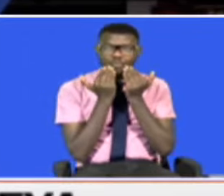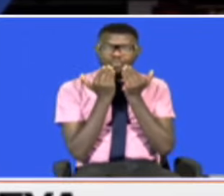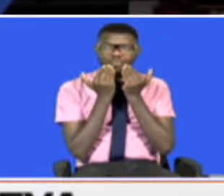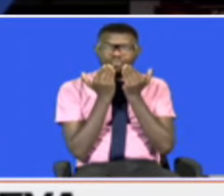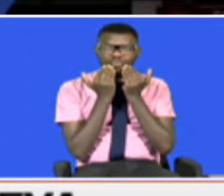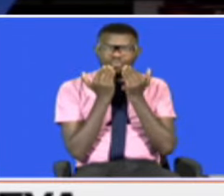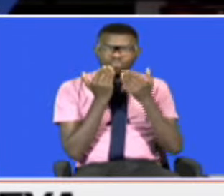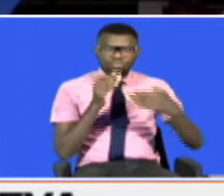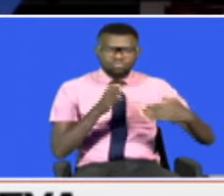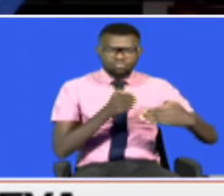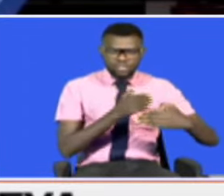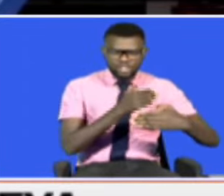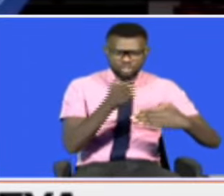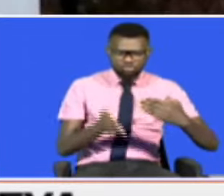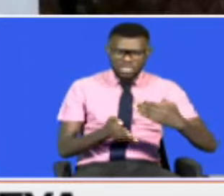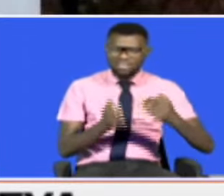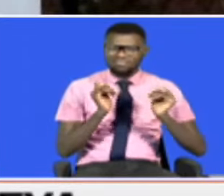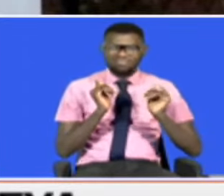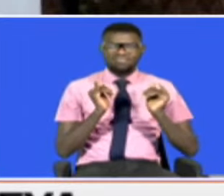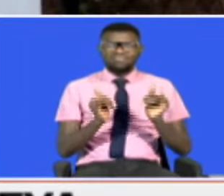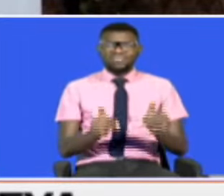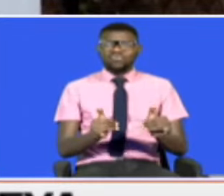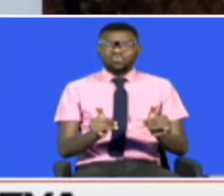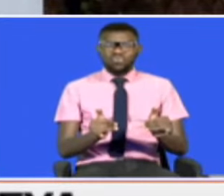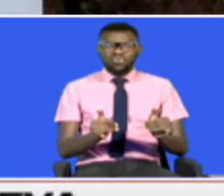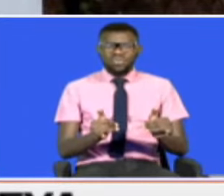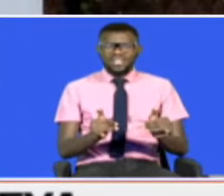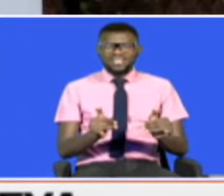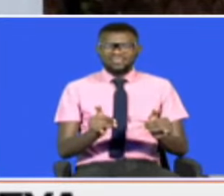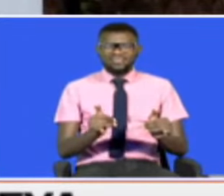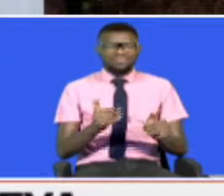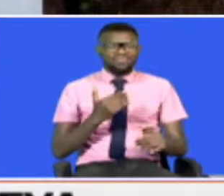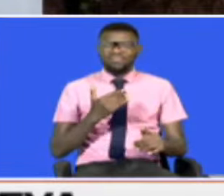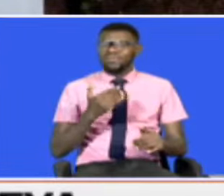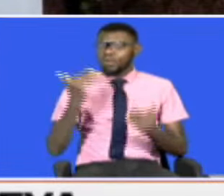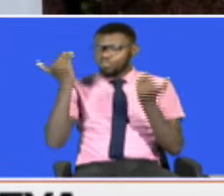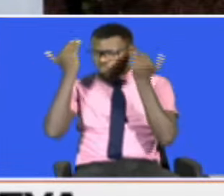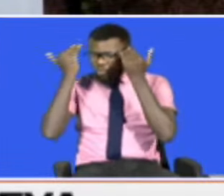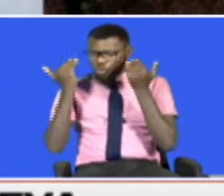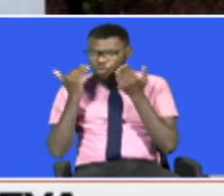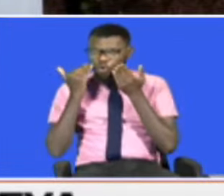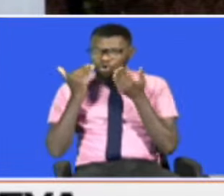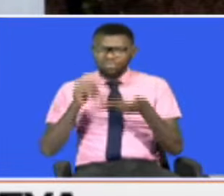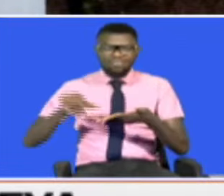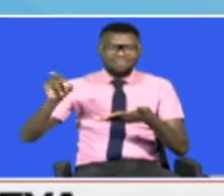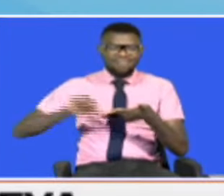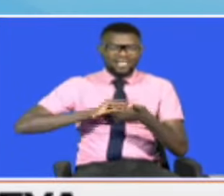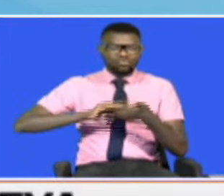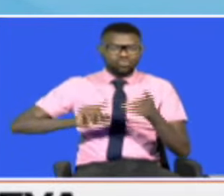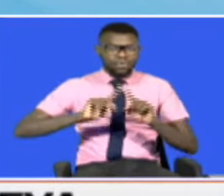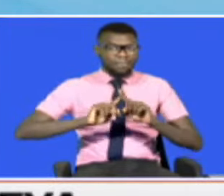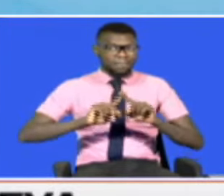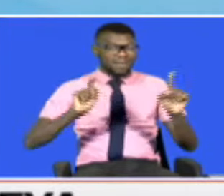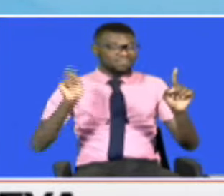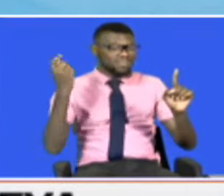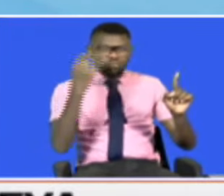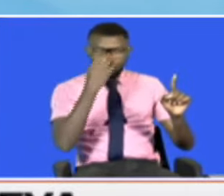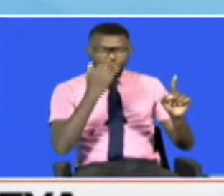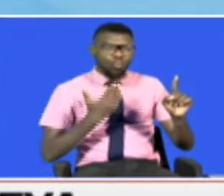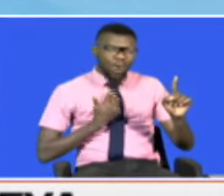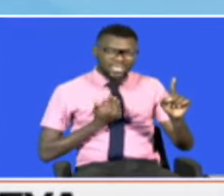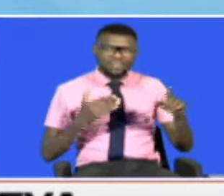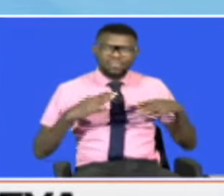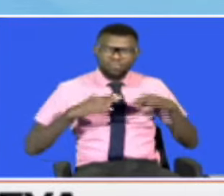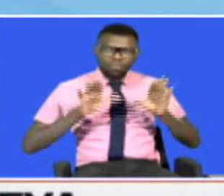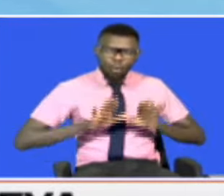mpya wa bima ya afya jamii SHIF ambayo serikali ya Rais Ruto ilitazamia kufanikisha mpango wa afya bora na nafuu